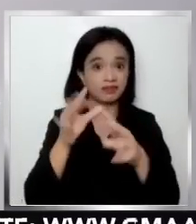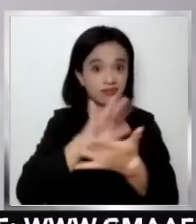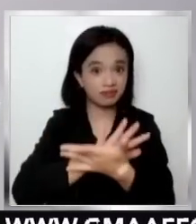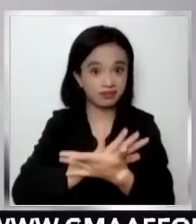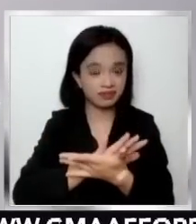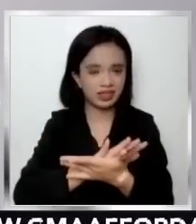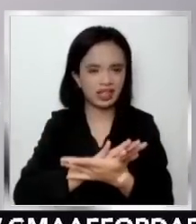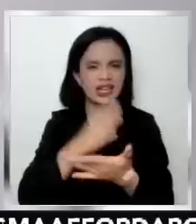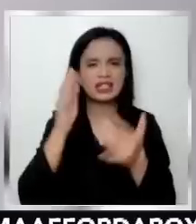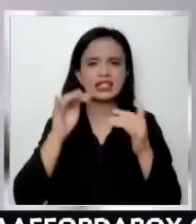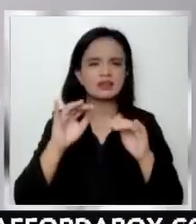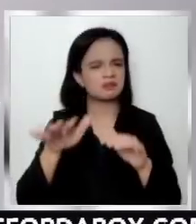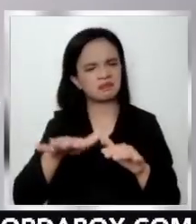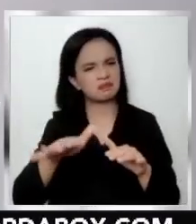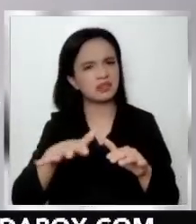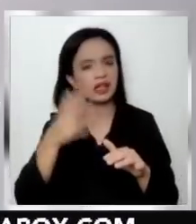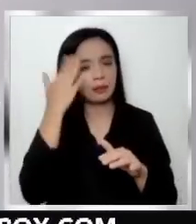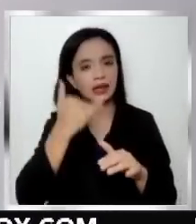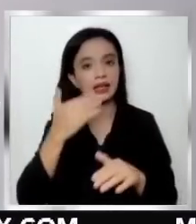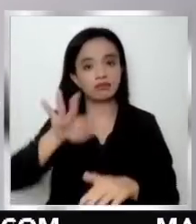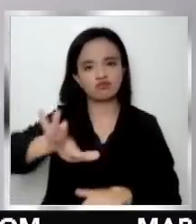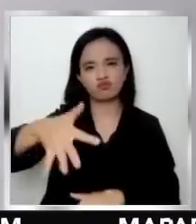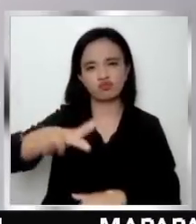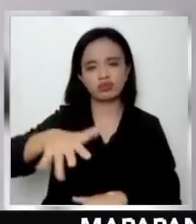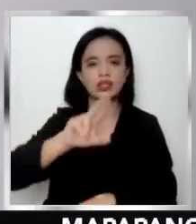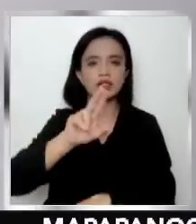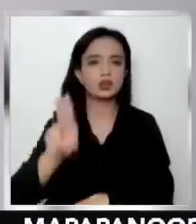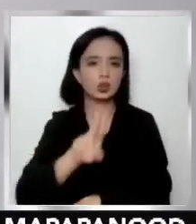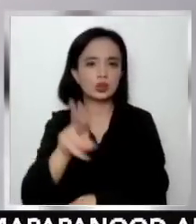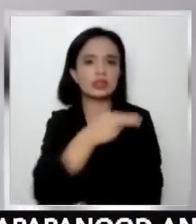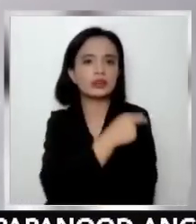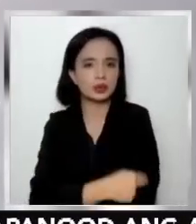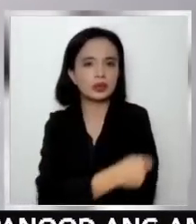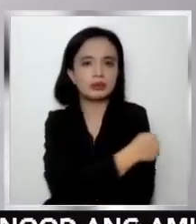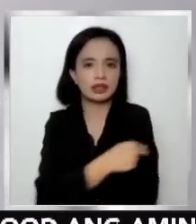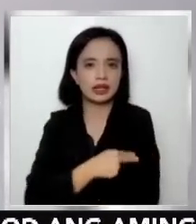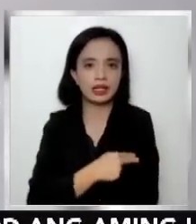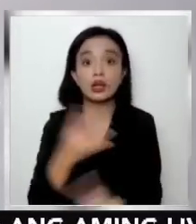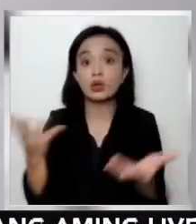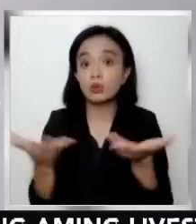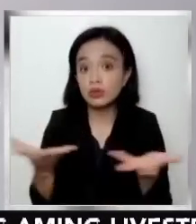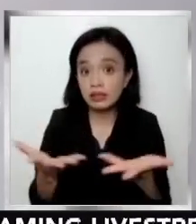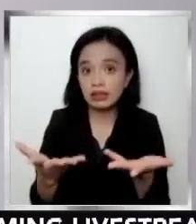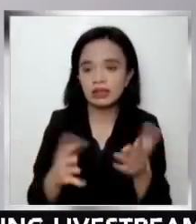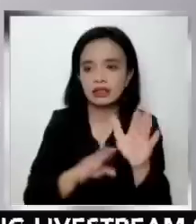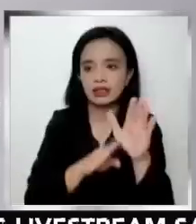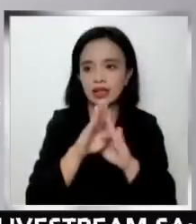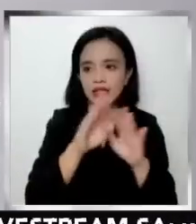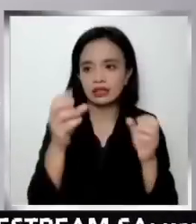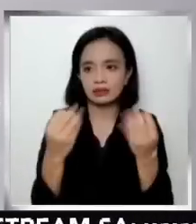pa naman daw ang hospital utilization sa mga lugar na tumaas ang bilang ng nagkakasakit.